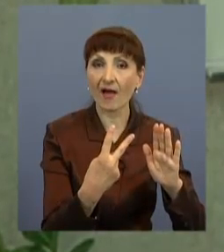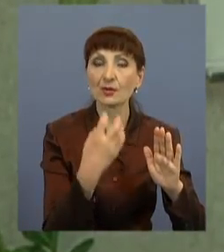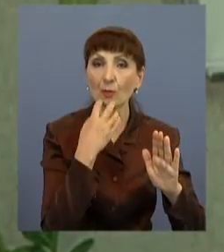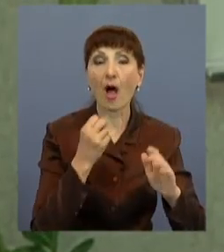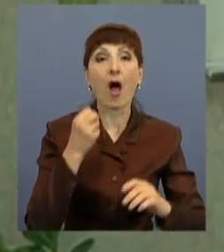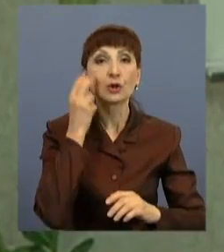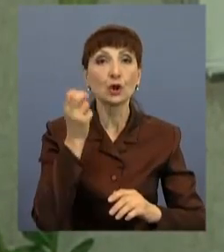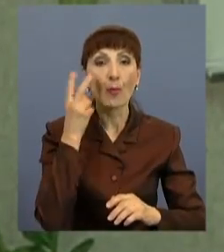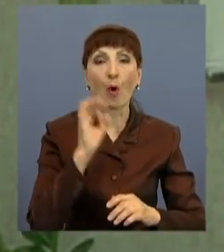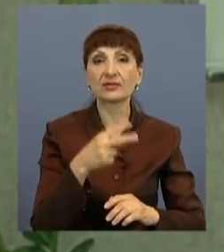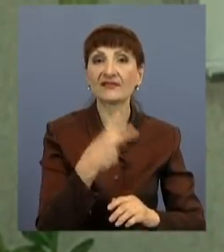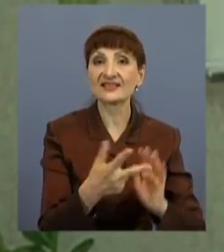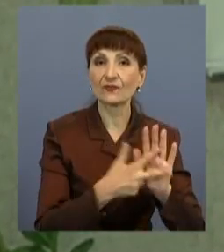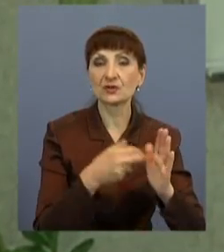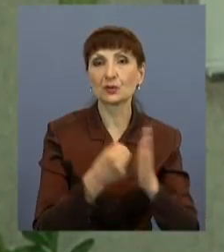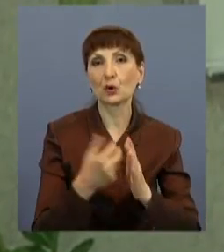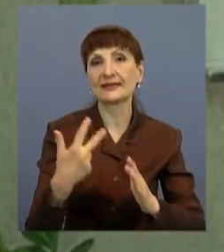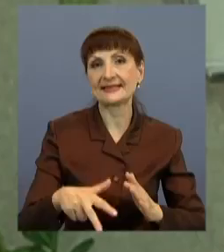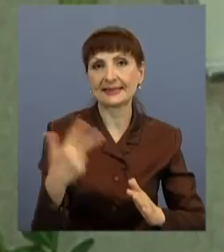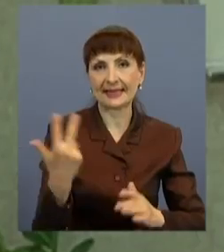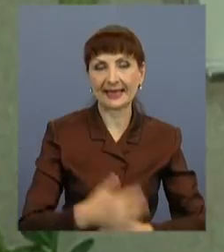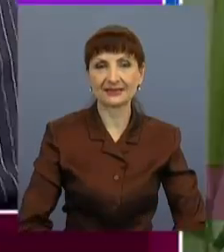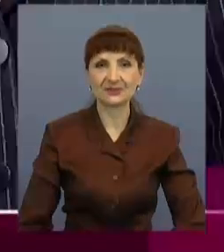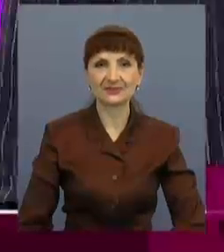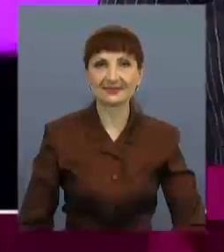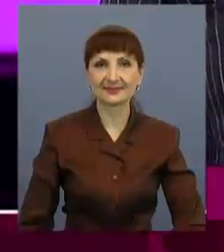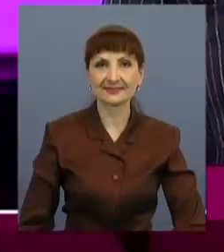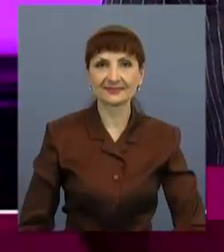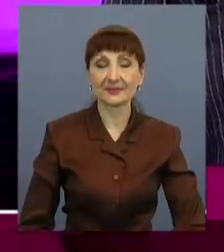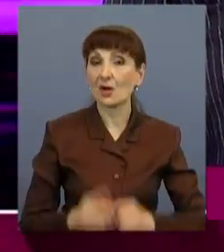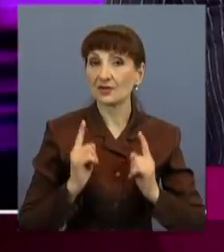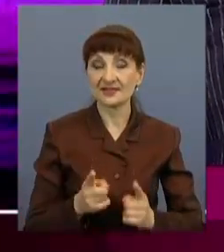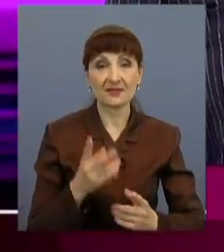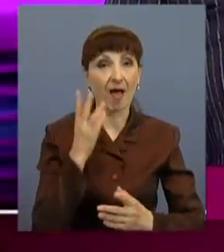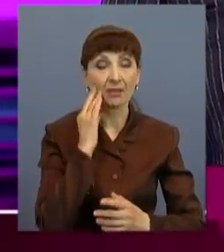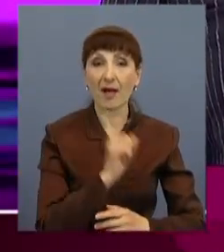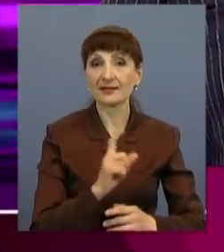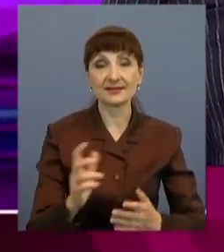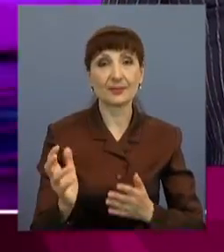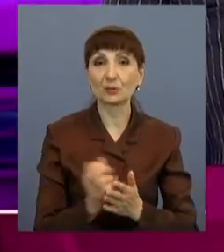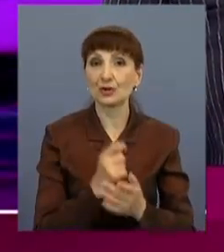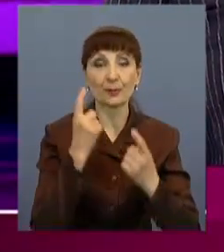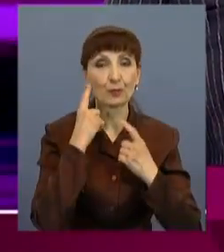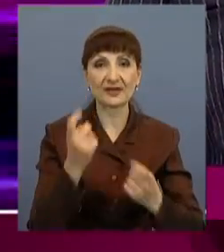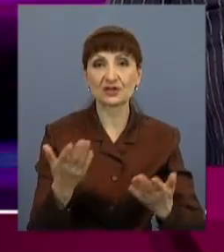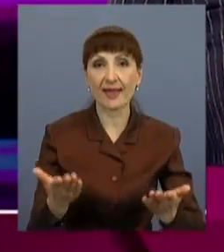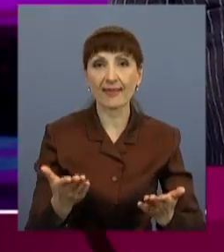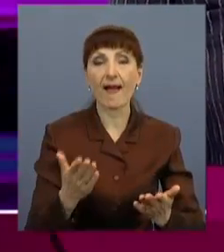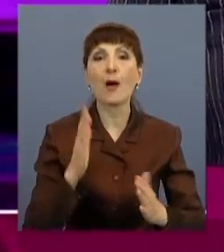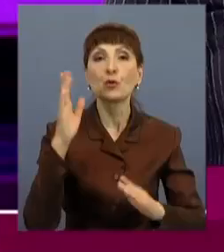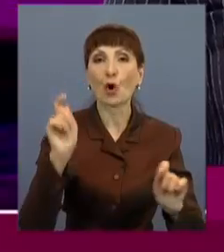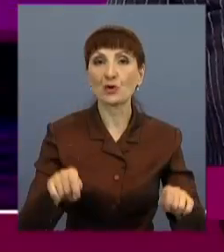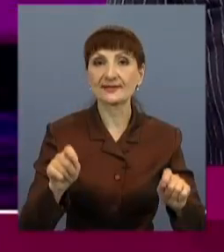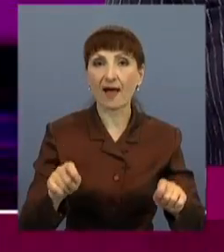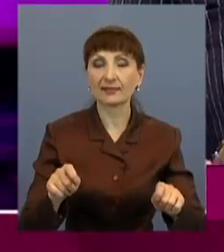Днем от 28 до 33 градусов тепла. Действительно, алматинцы получили предупреждение о грядущих